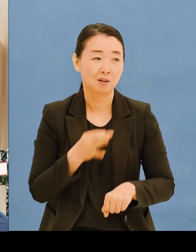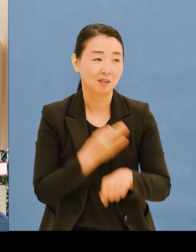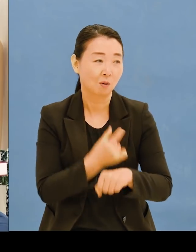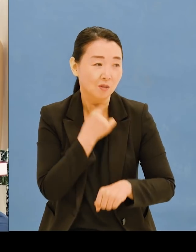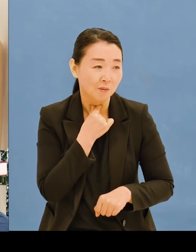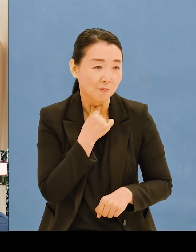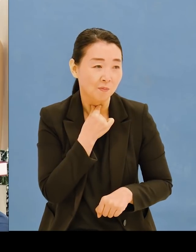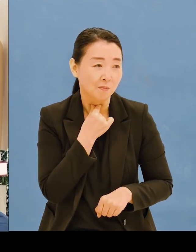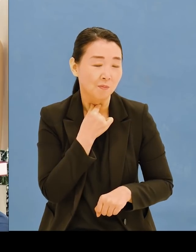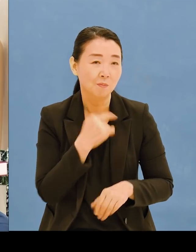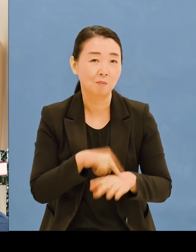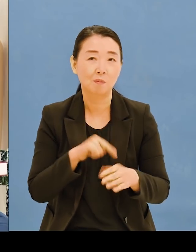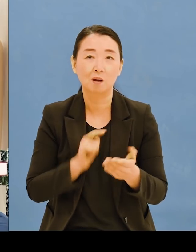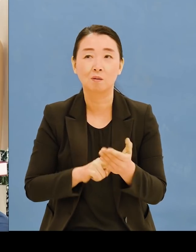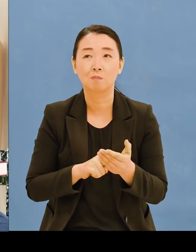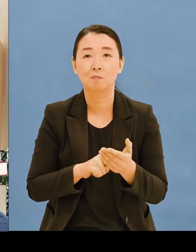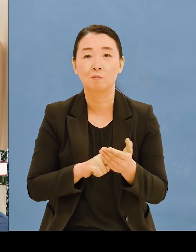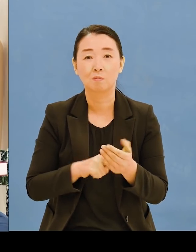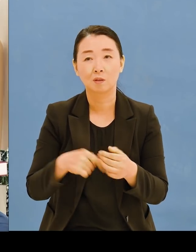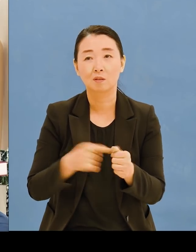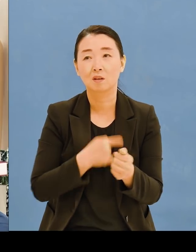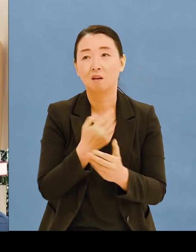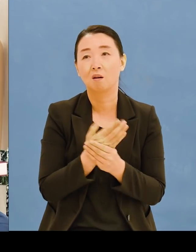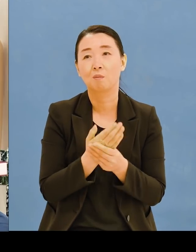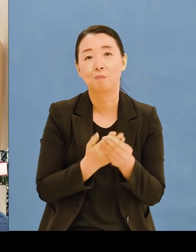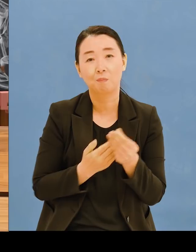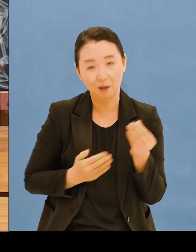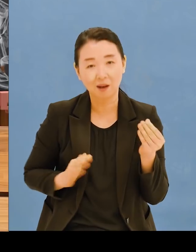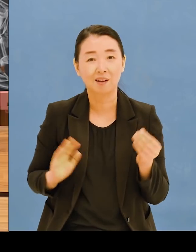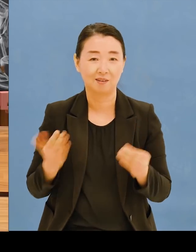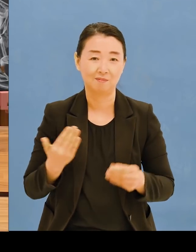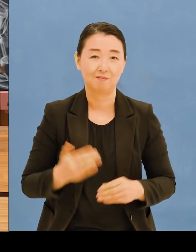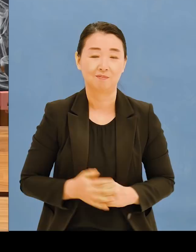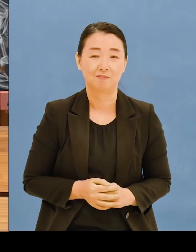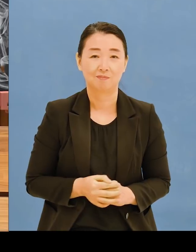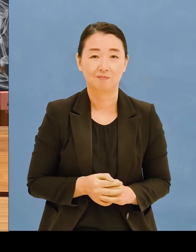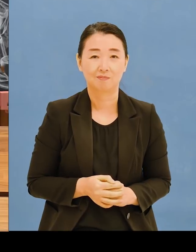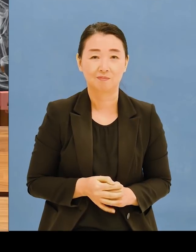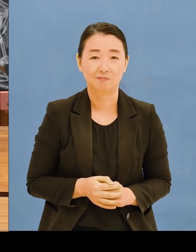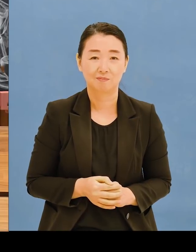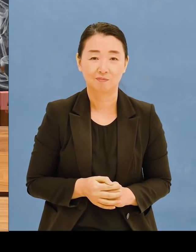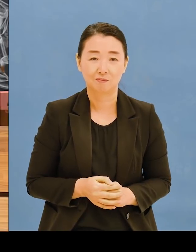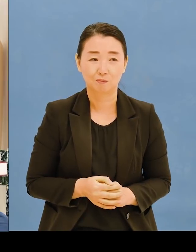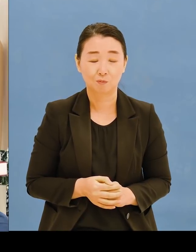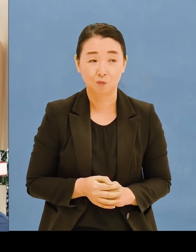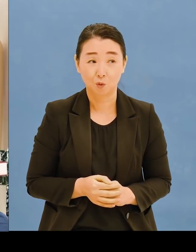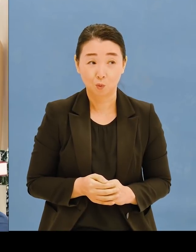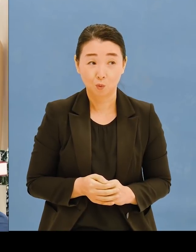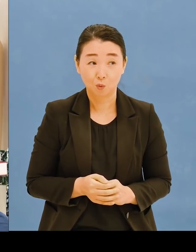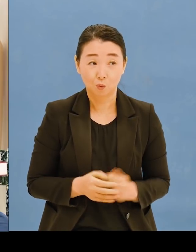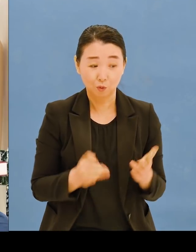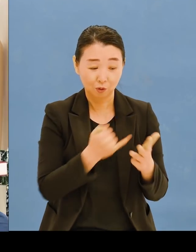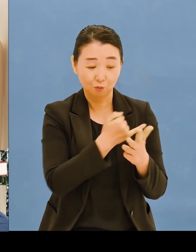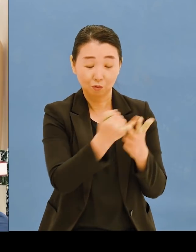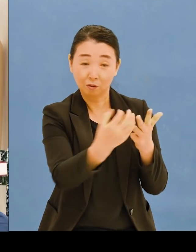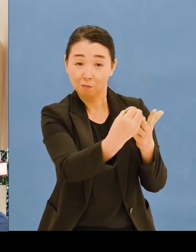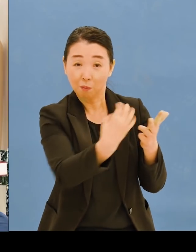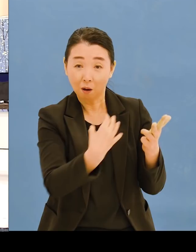사고 싶은 거에 대한 마음도 이렇게 자연스럽게 사라지게 되더라고요. 그러니까 저희 누나들이 놀라는 거예요.